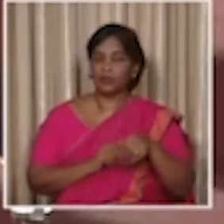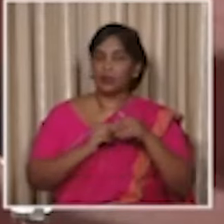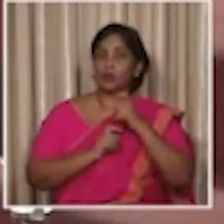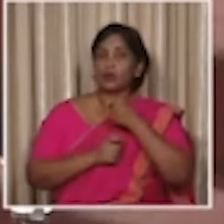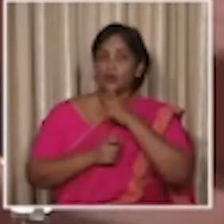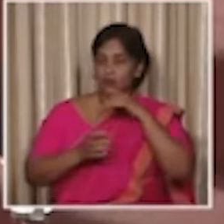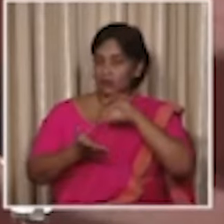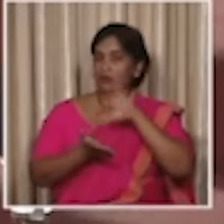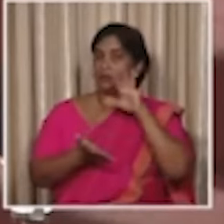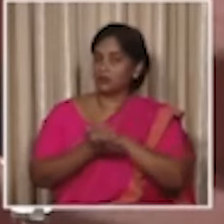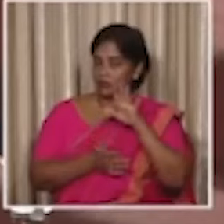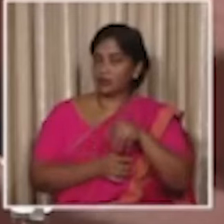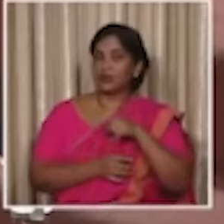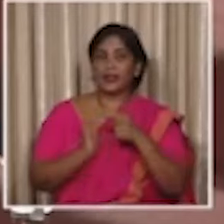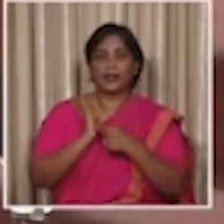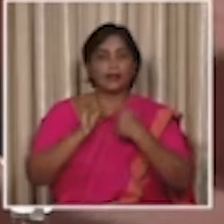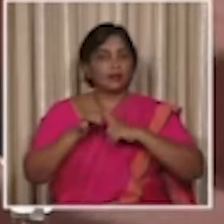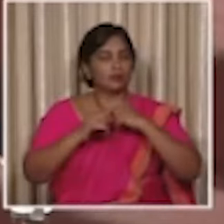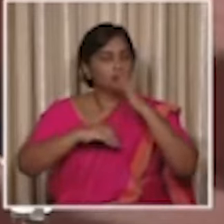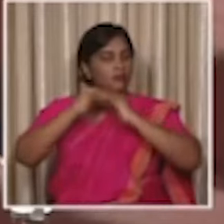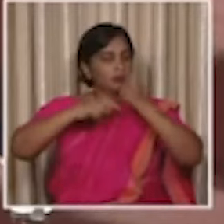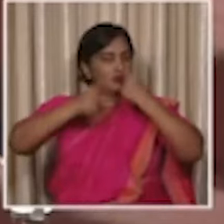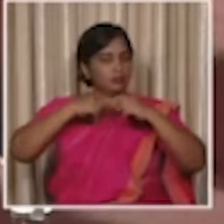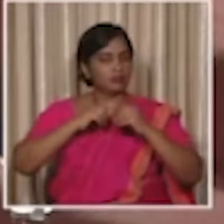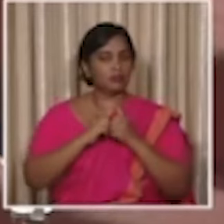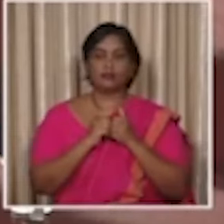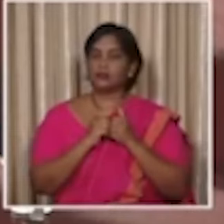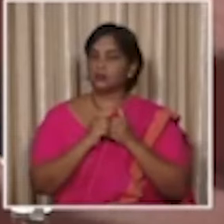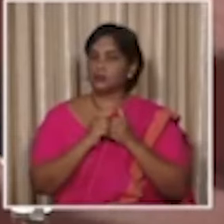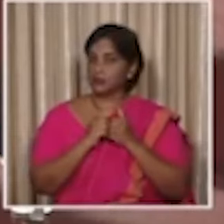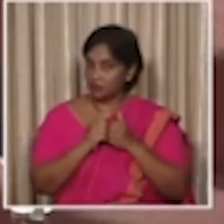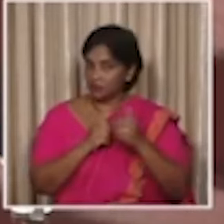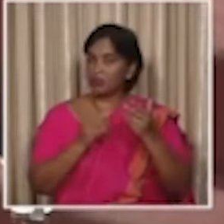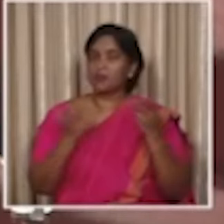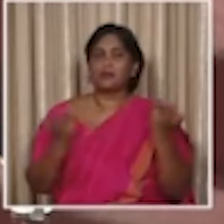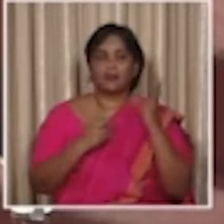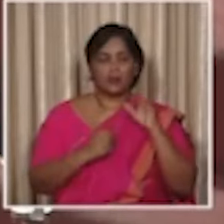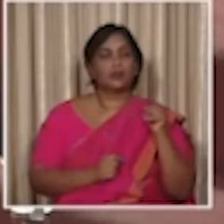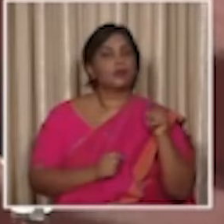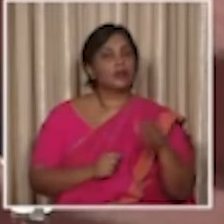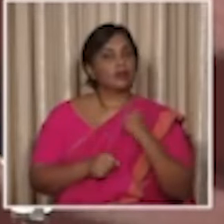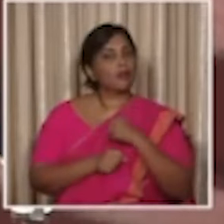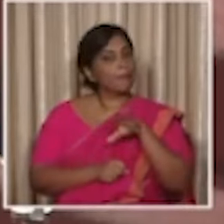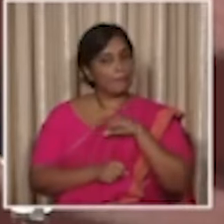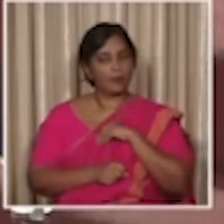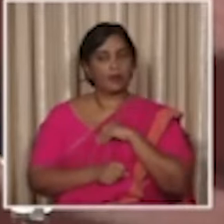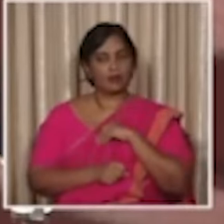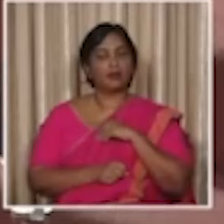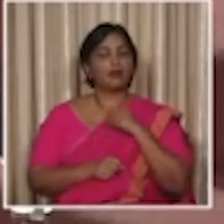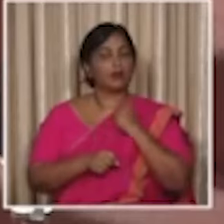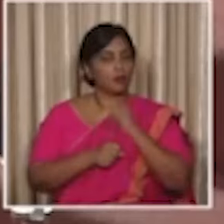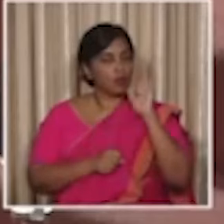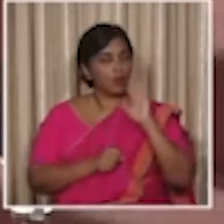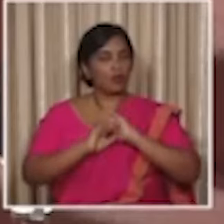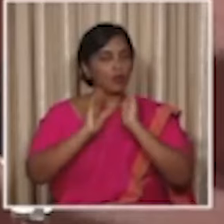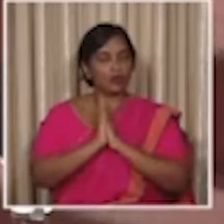उसावी नडवपावतन विट टेन्डर पटिपाटीट इदिट गेन या नुहकी भव मे रजे पिलीगन्वाद रजे सतु